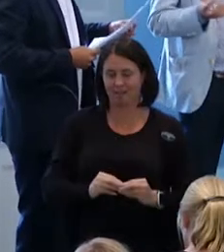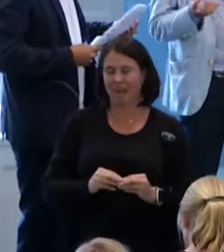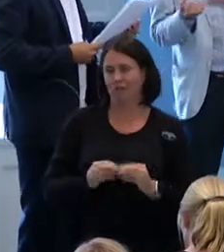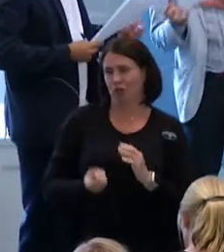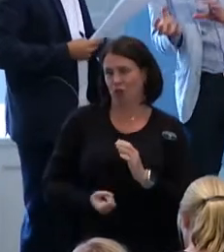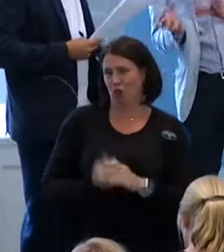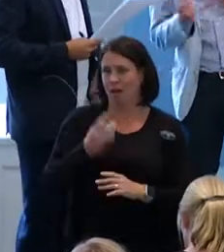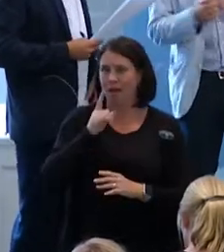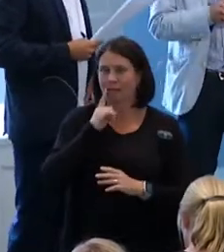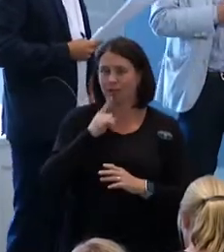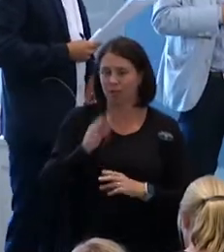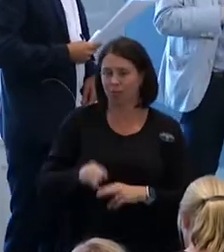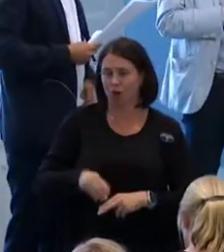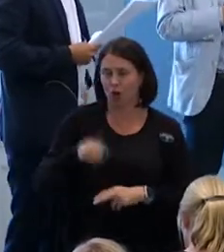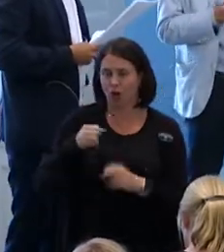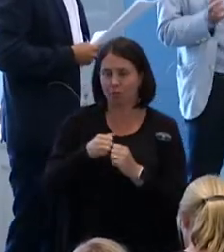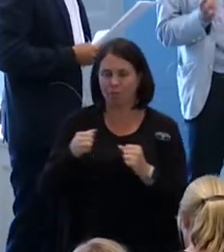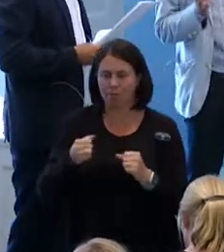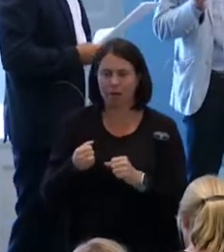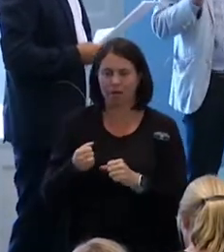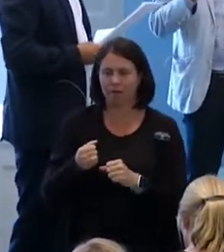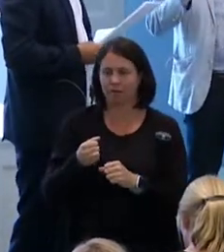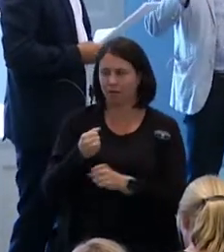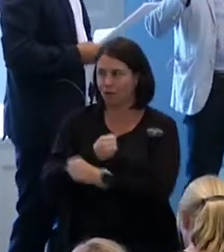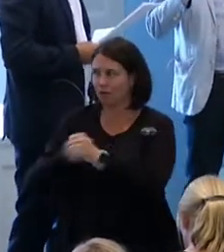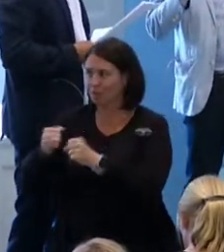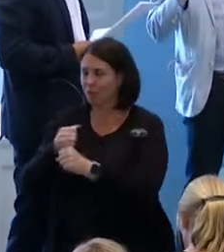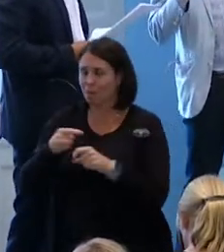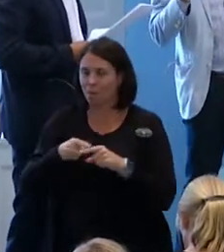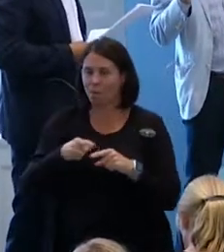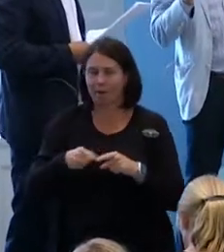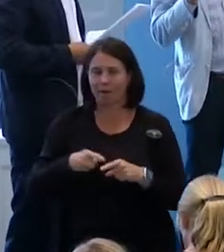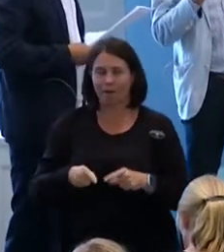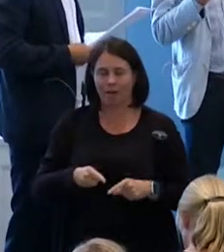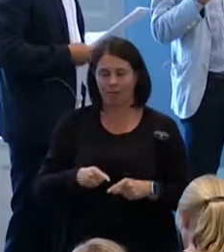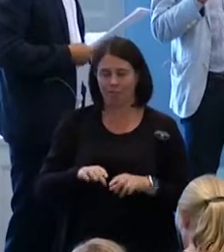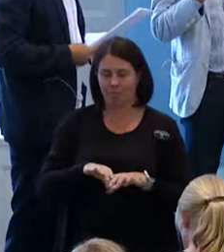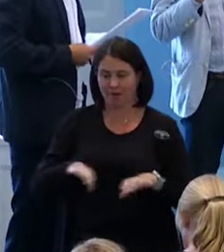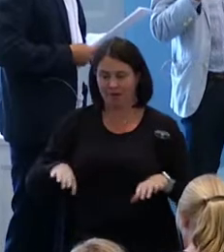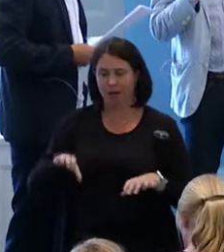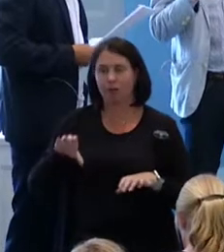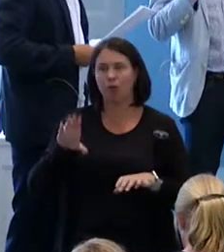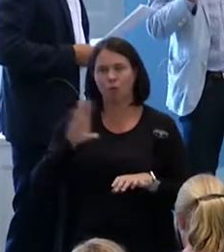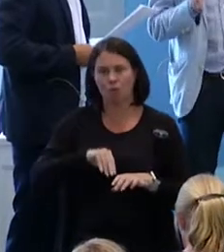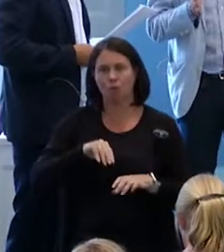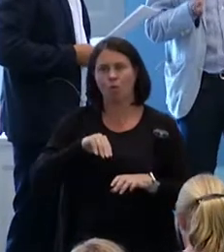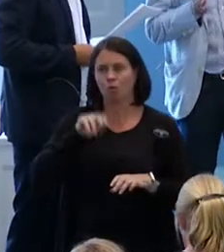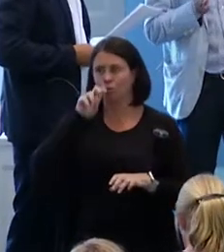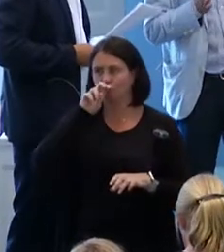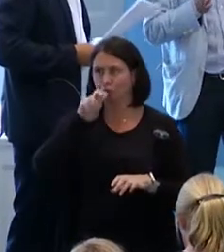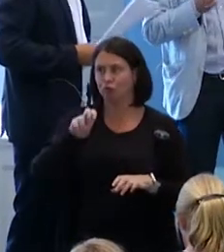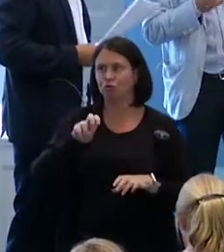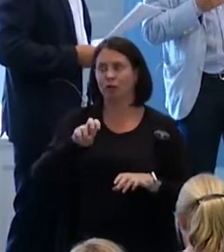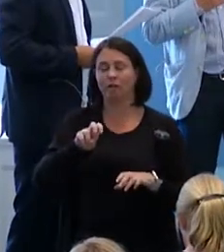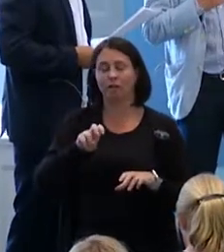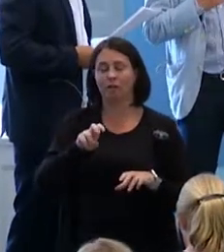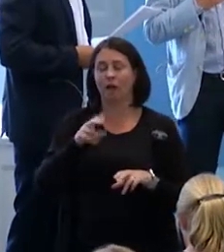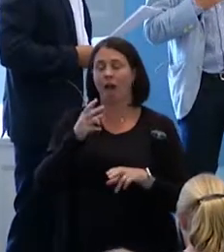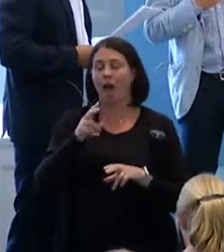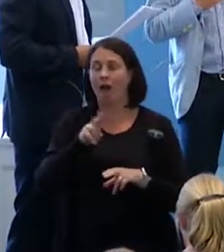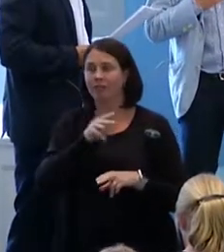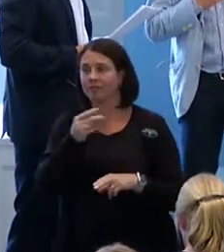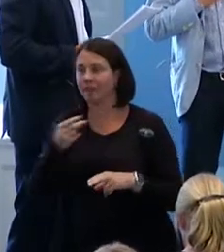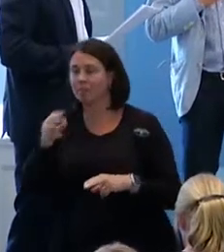miljö. Men när man flyttar sig mellan olika paneler så kan man kan inte komma ifrån den andra berättelsen då. Hur